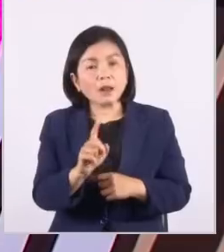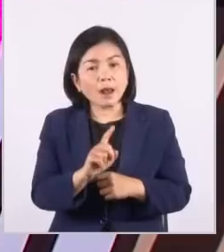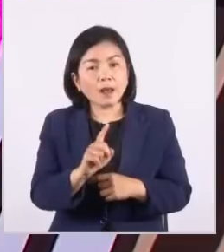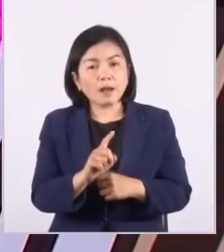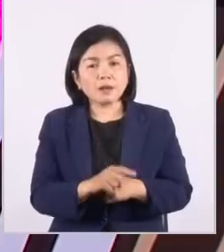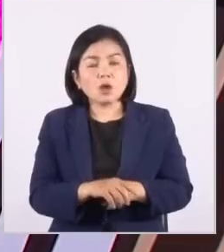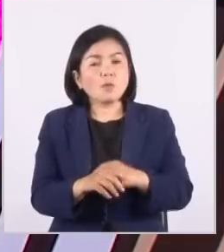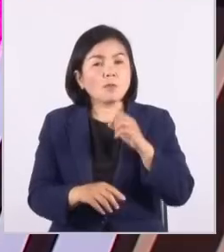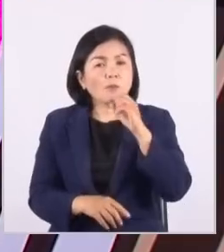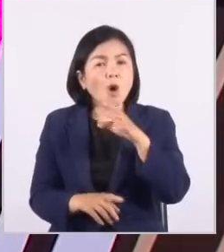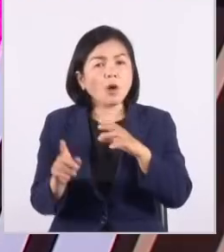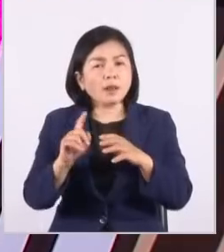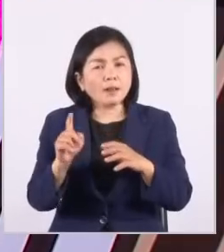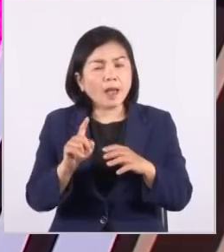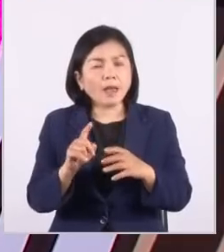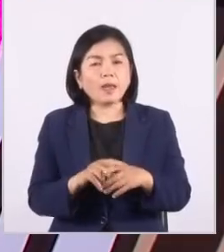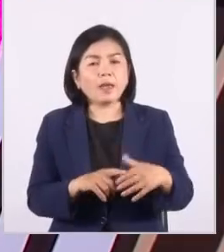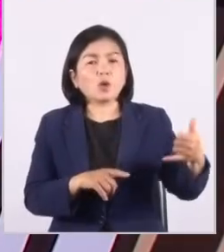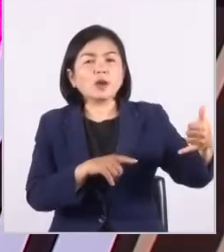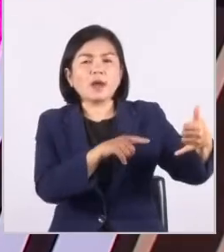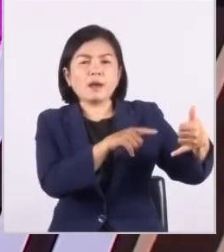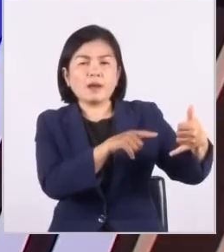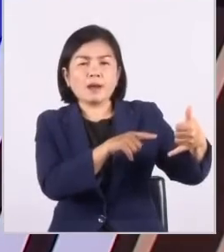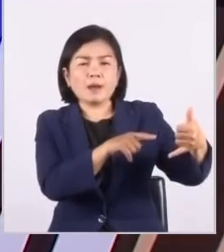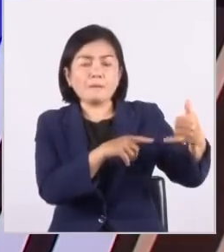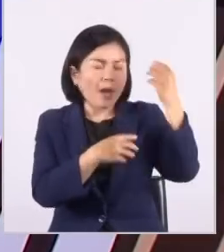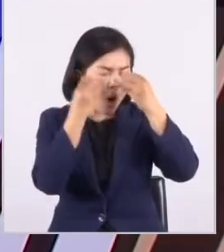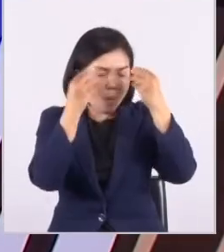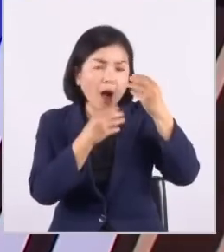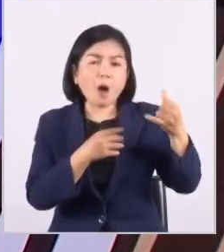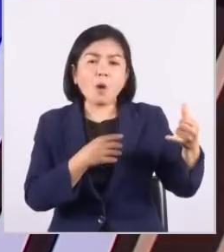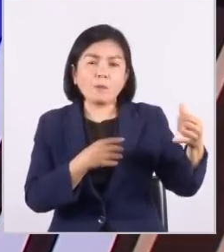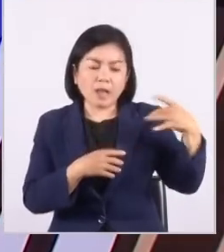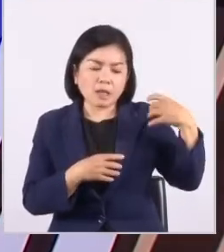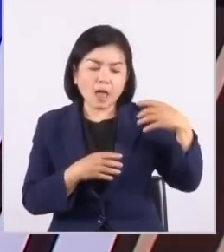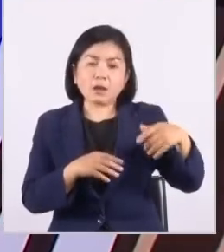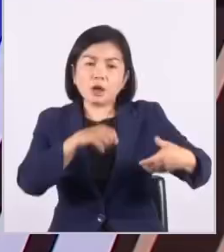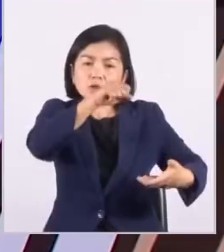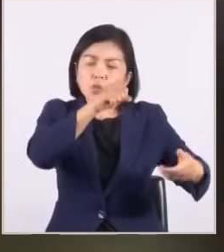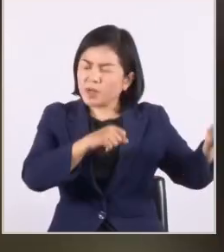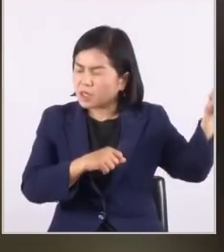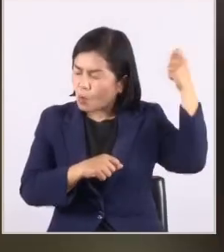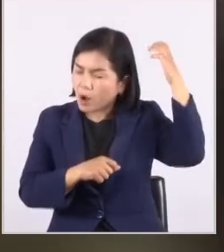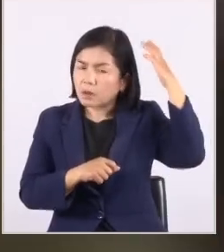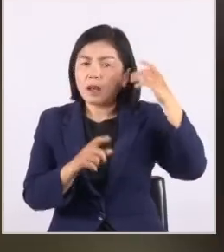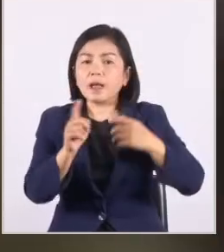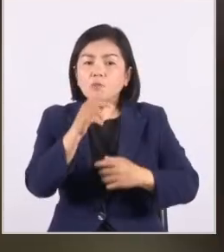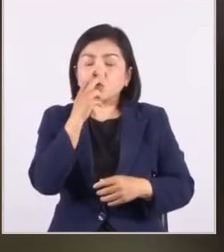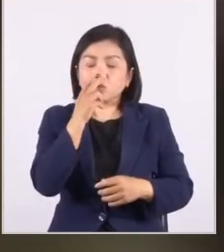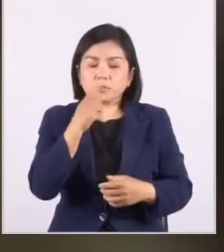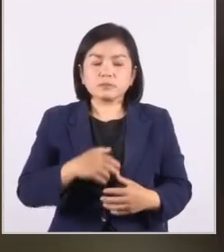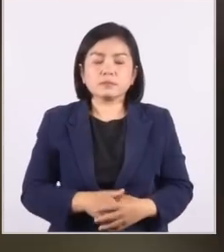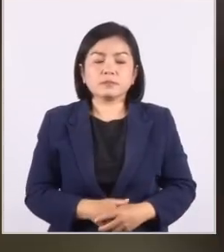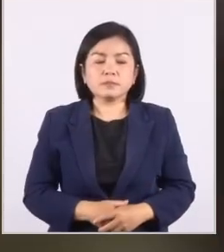อ้างบอกว่าฝ่ายที่ก่อเหตุฝ่ายลูกค้าที่รับของเนี่ยเมาหรือเปล่าคุณผู้ชมพิจารณาดู อันผมไม่รู้จักบ้าน ครับบ้